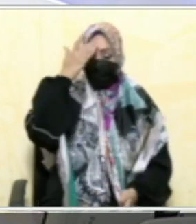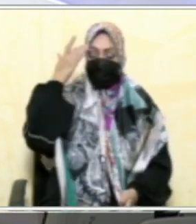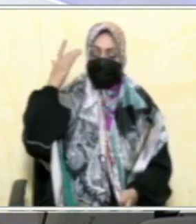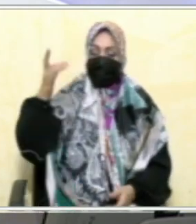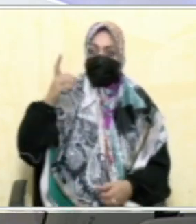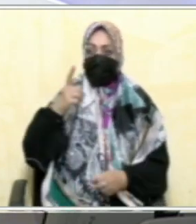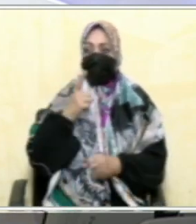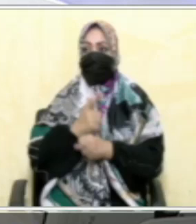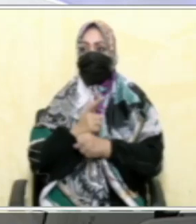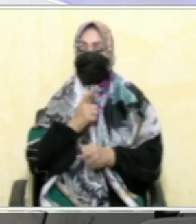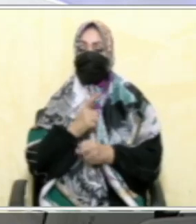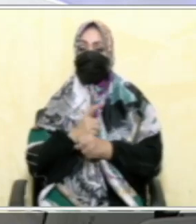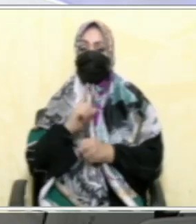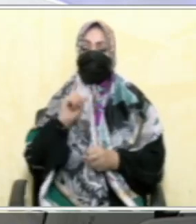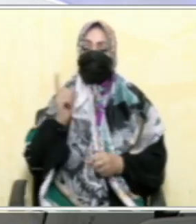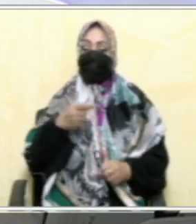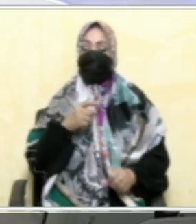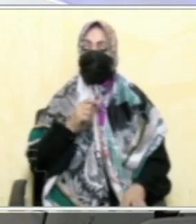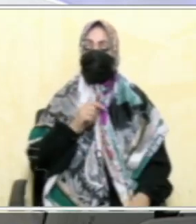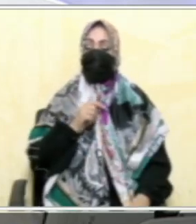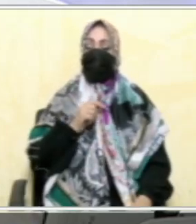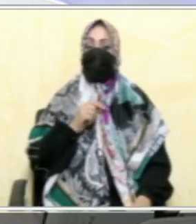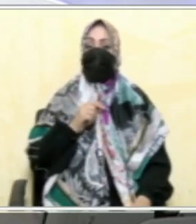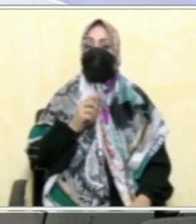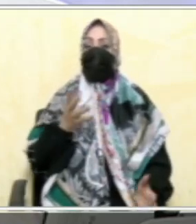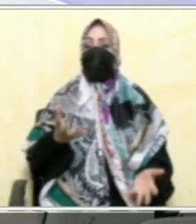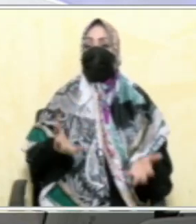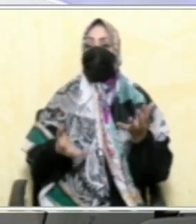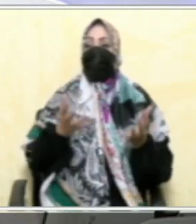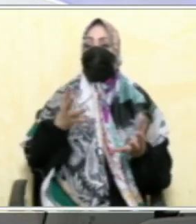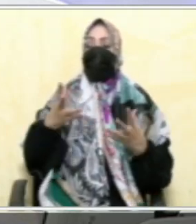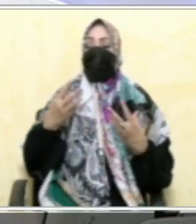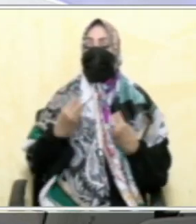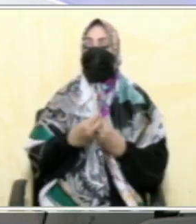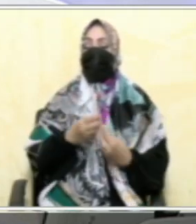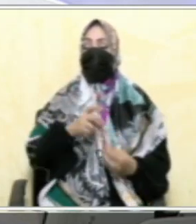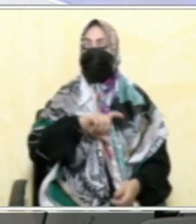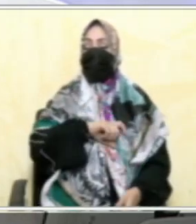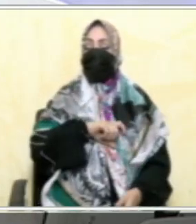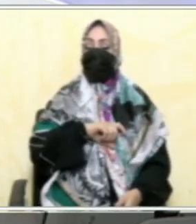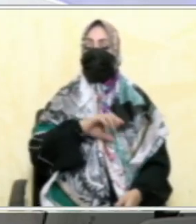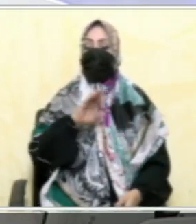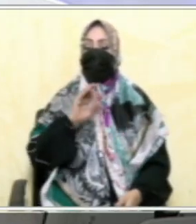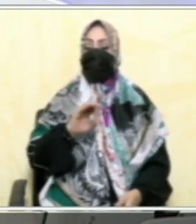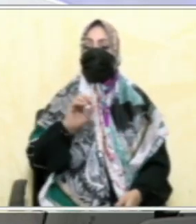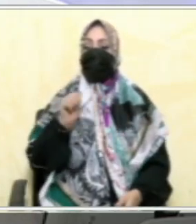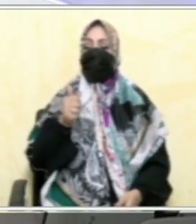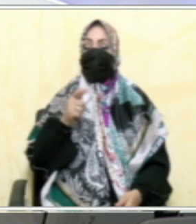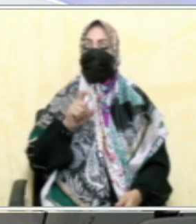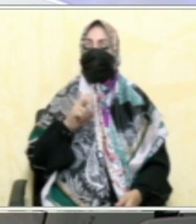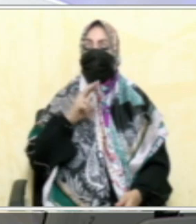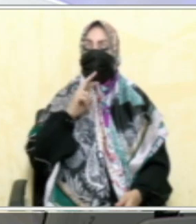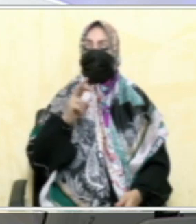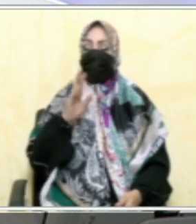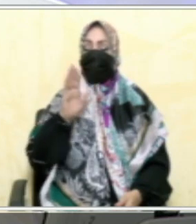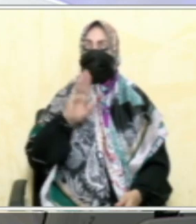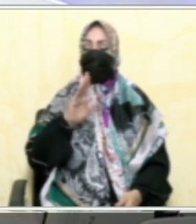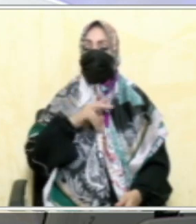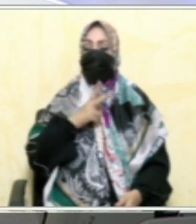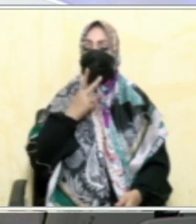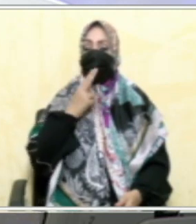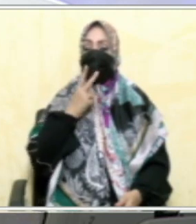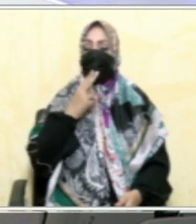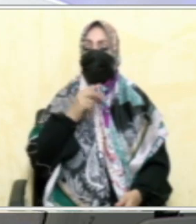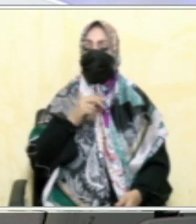شوقي الشاعر المعروف رحمه الله حينما أثنى على المعلم في قصيدته المشهورة قم للمعلم